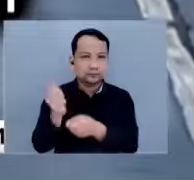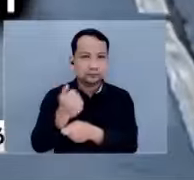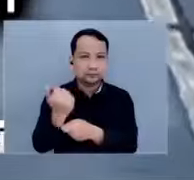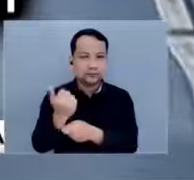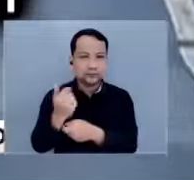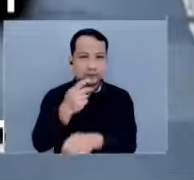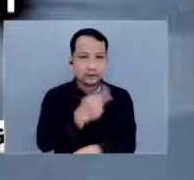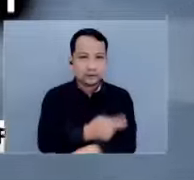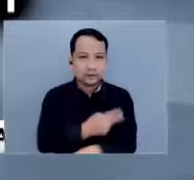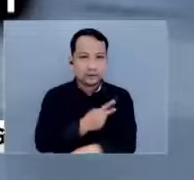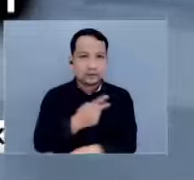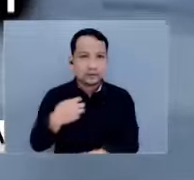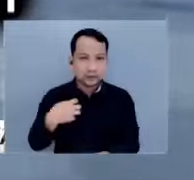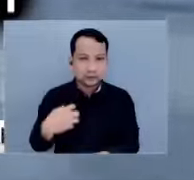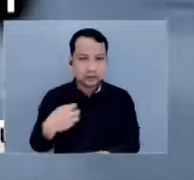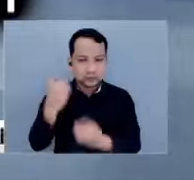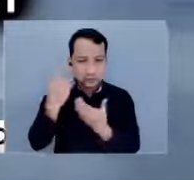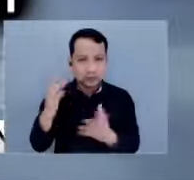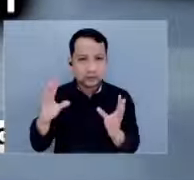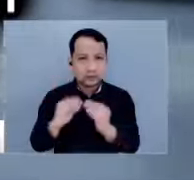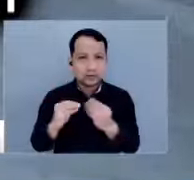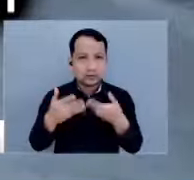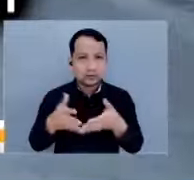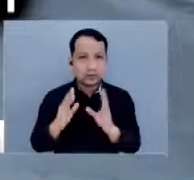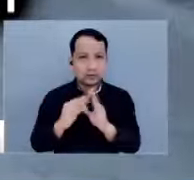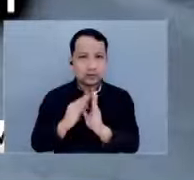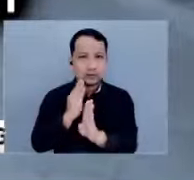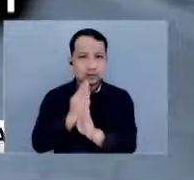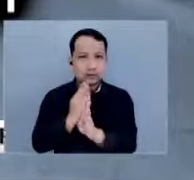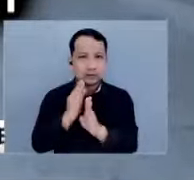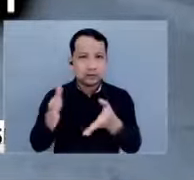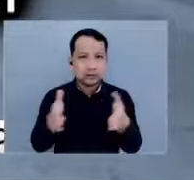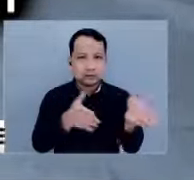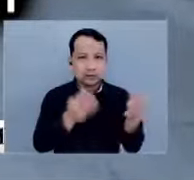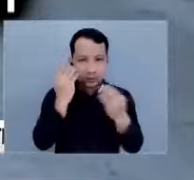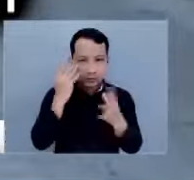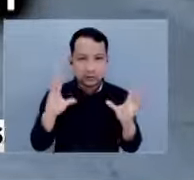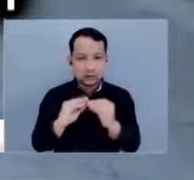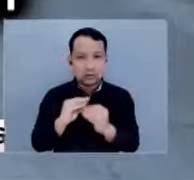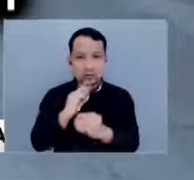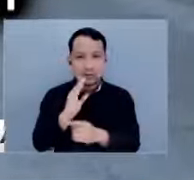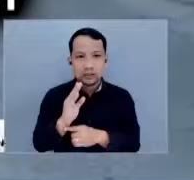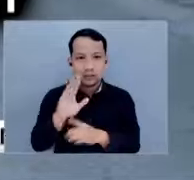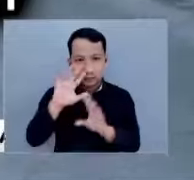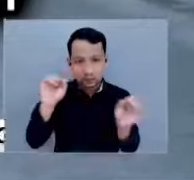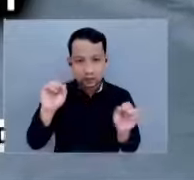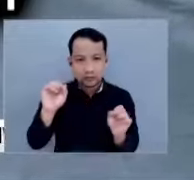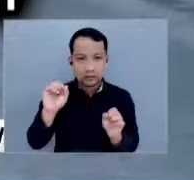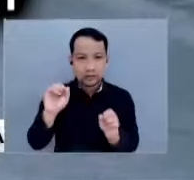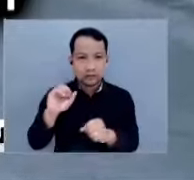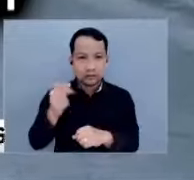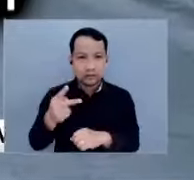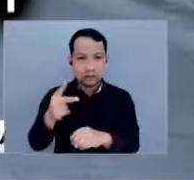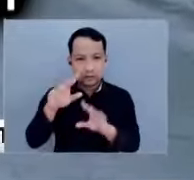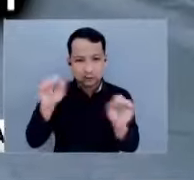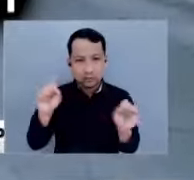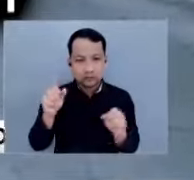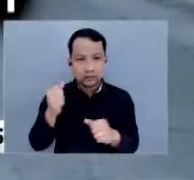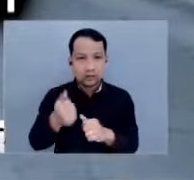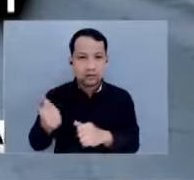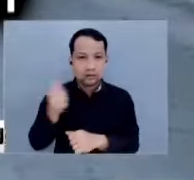at police vehicles ang pinapayagang dumaan sa busway. Pinapayagan rin ang sasakyan ng Pangulo, pangalawang Pangulo, Senate